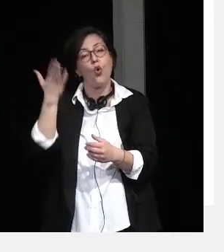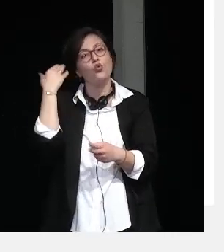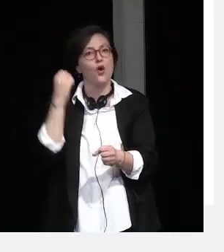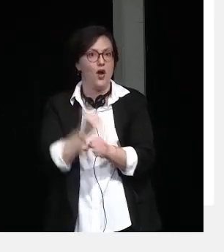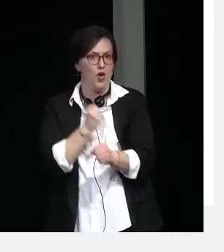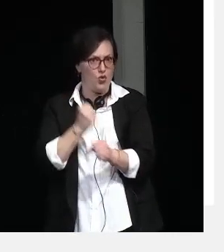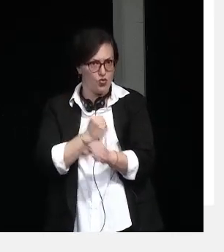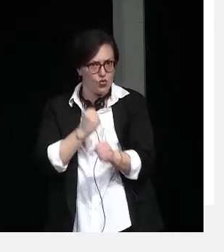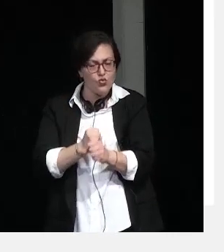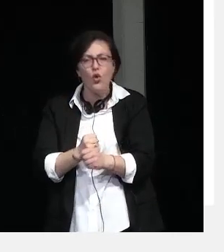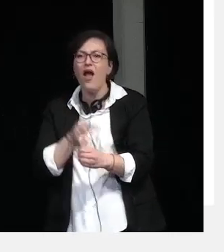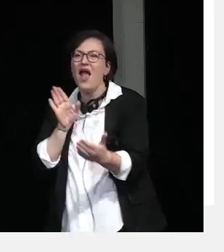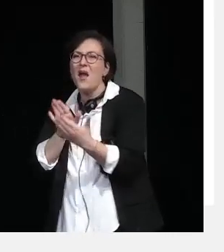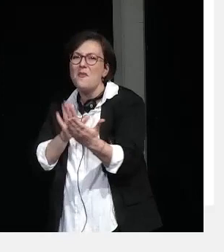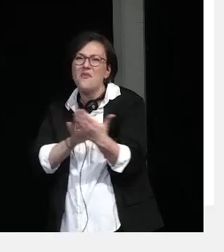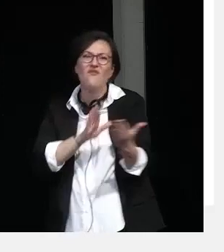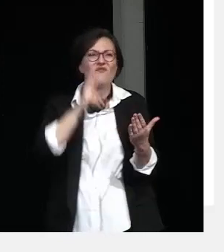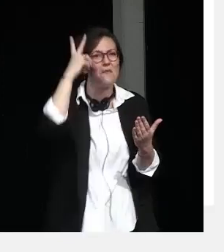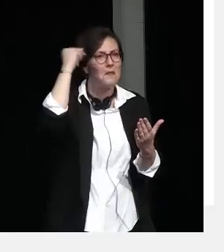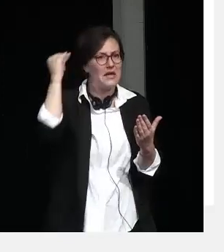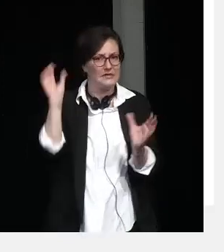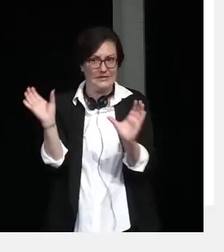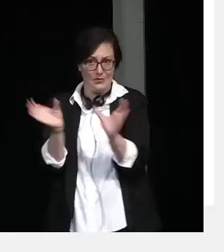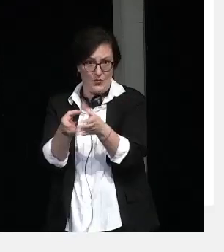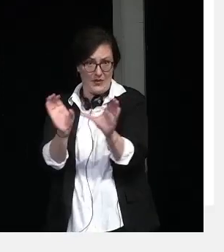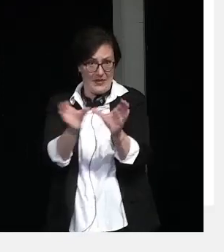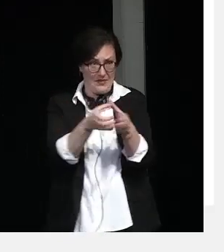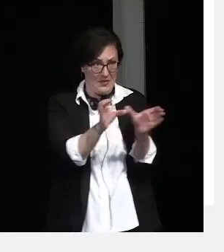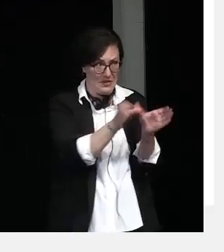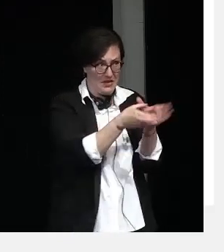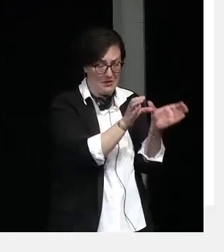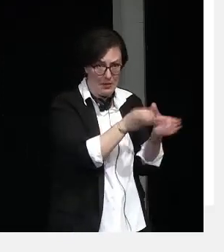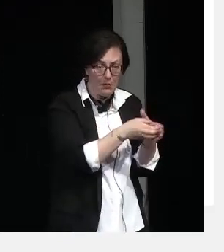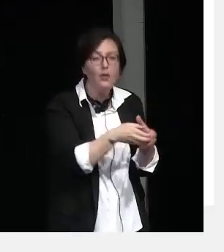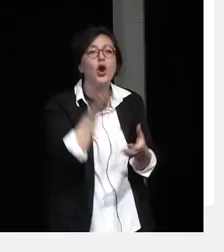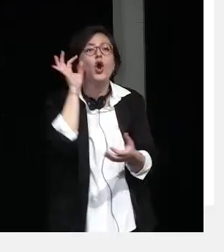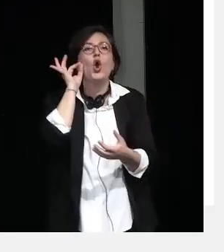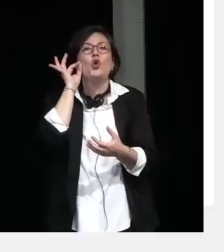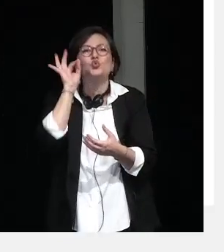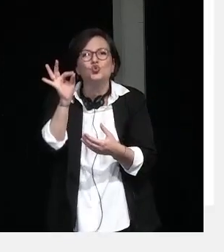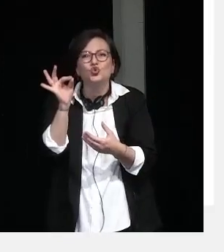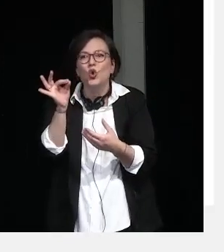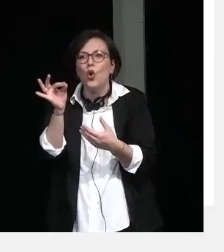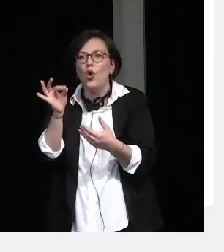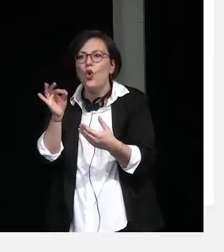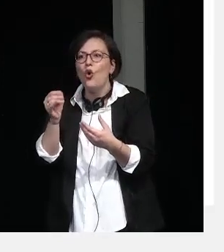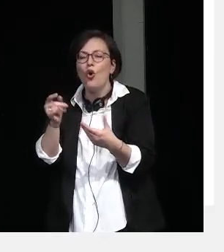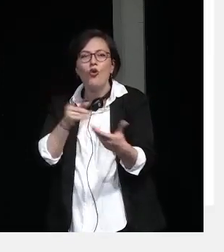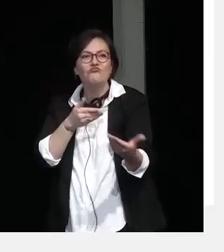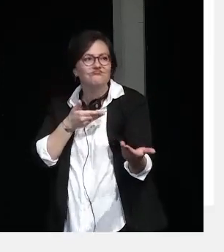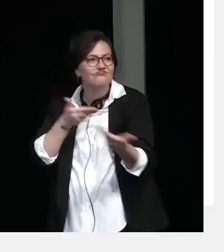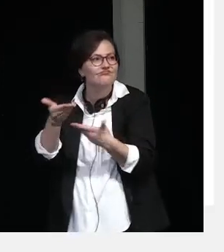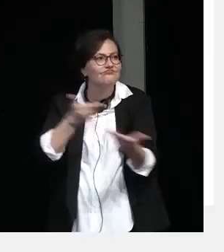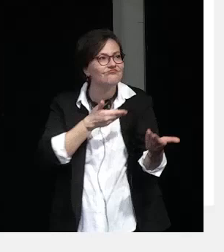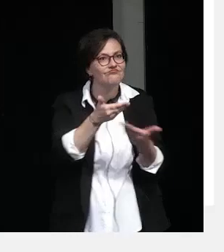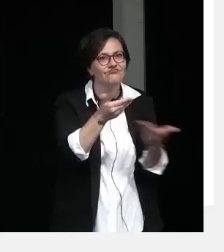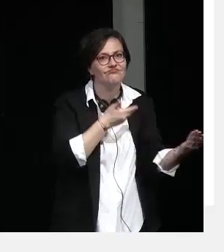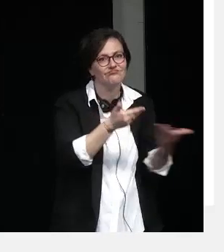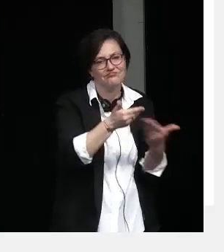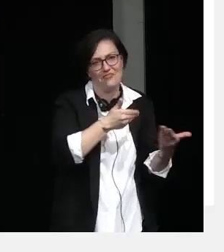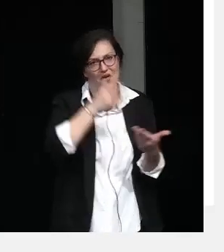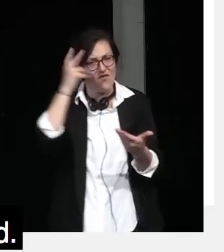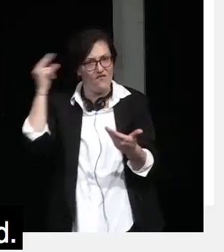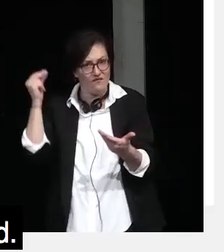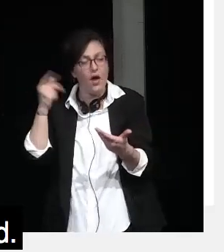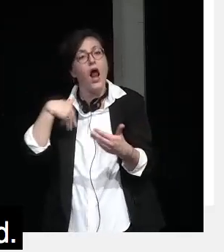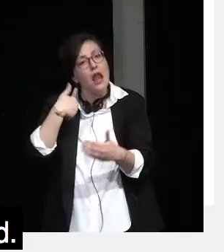για παράδειγμα, του Πανεπιστημίου και κάναμε ώστε να μπορέσουμε να καλλιεργήσουμε σχέσεις διάδρασης και με άλλα μουσεία του